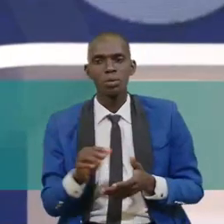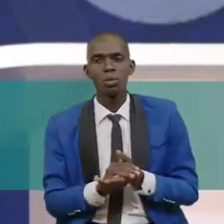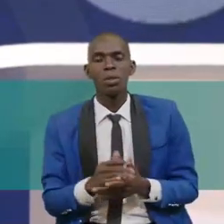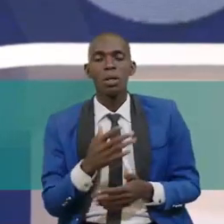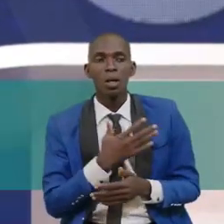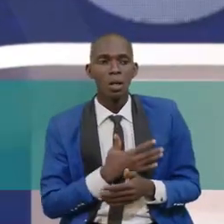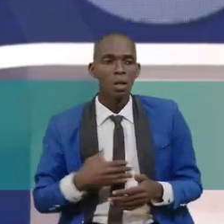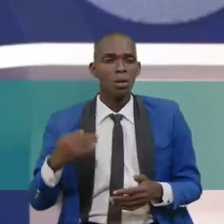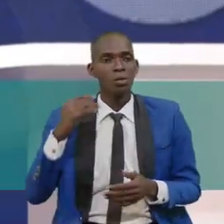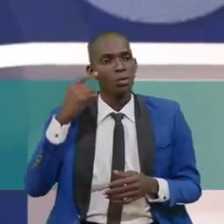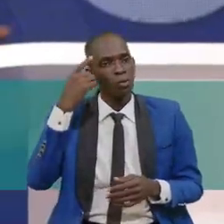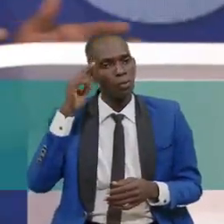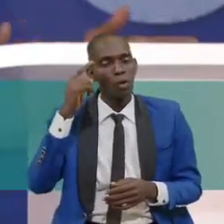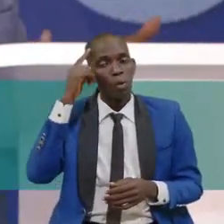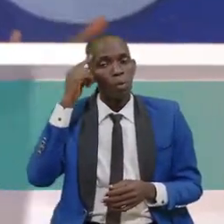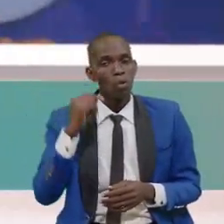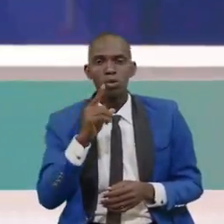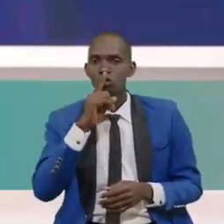3, 22.